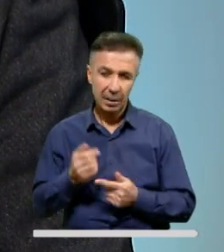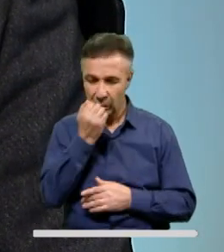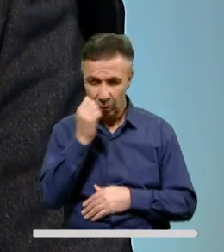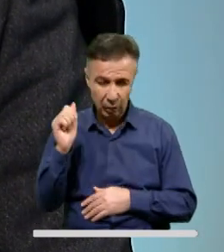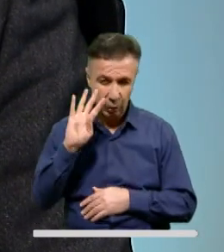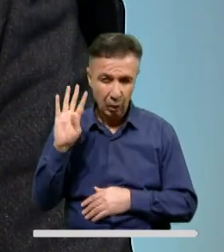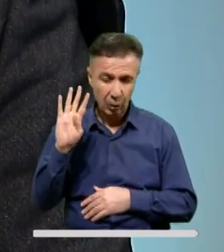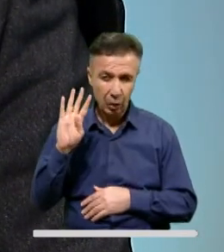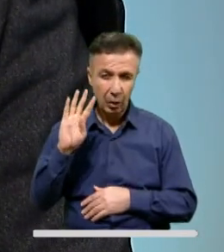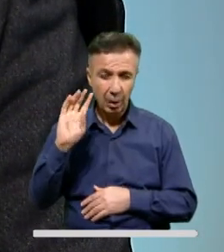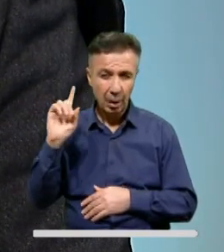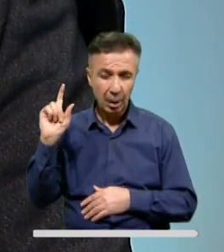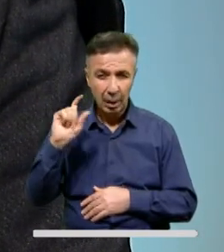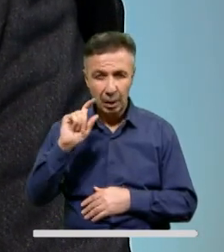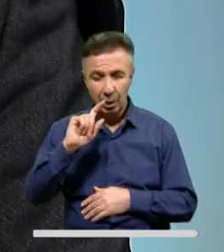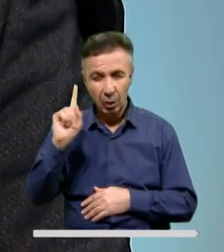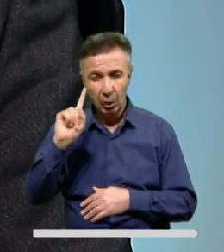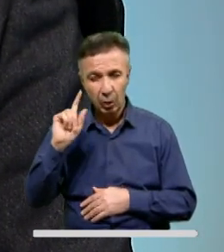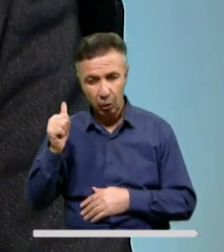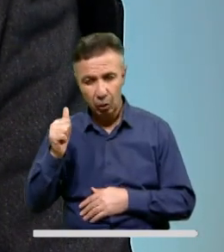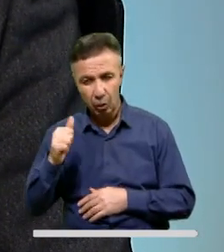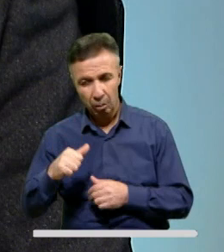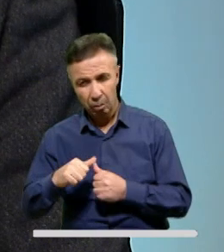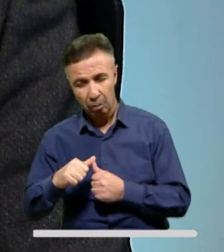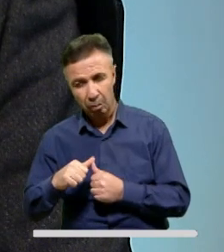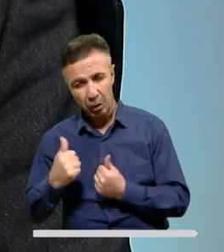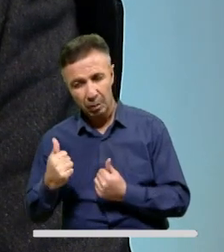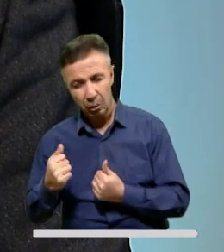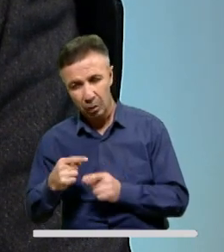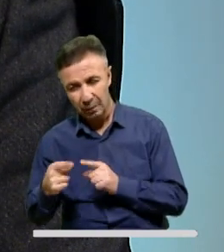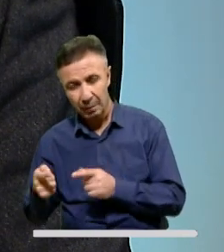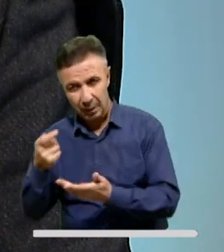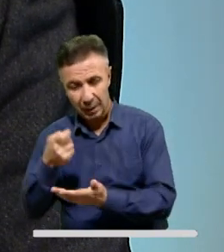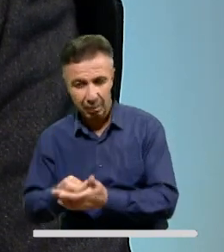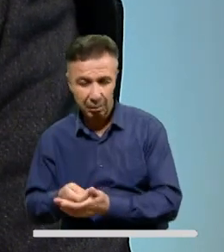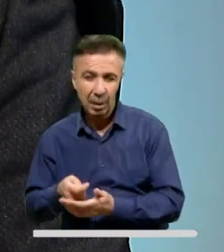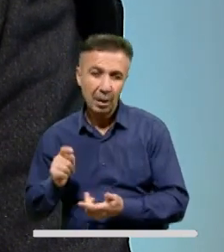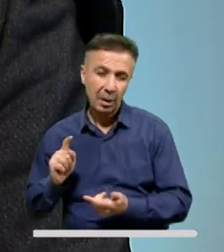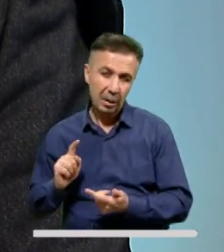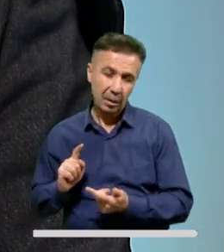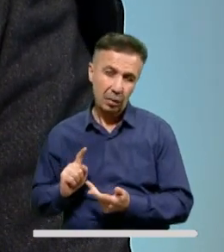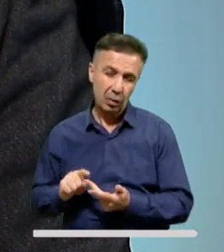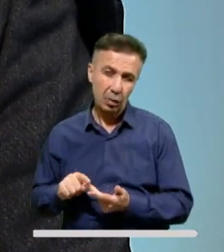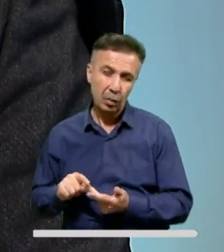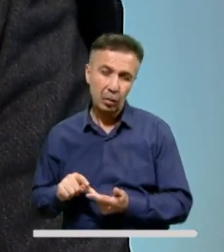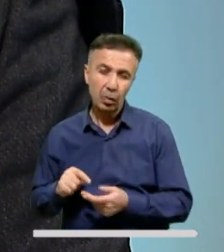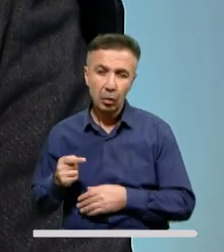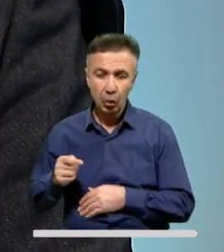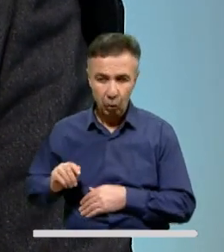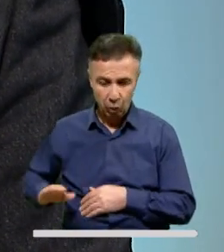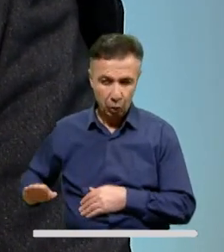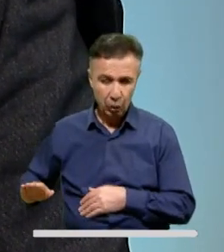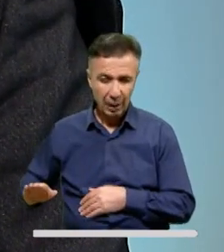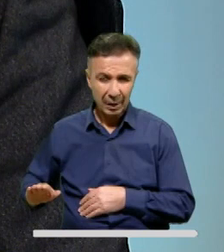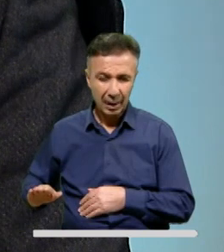var, boşanma sürecinde vermesi gereken. Üçüncüsü çoluk çocuğuna dair ömür boyu devam eder. Öbür